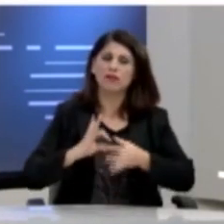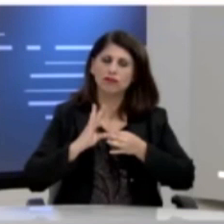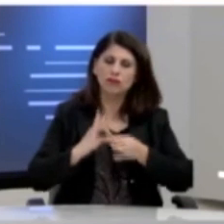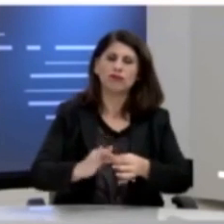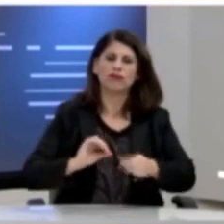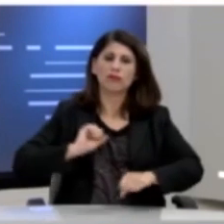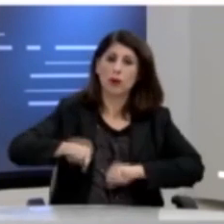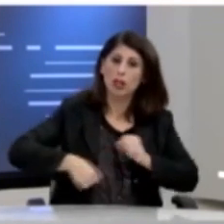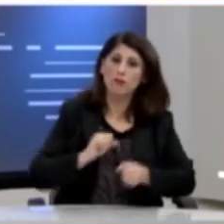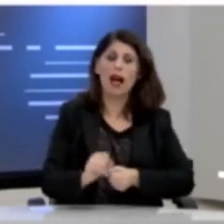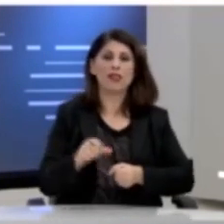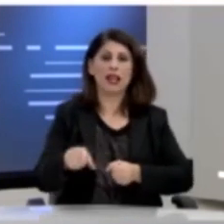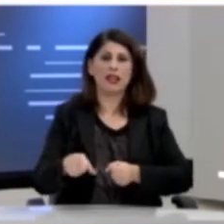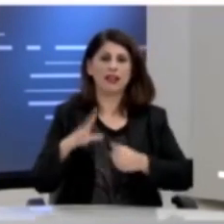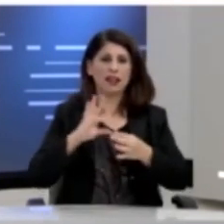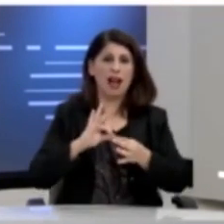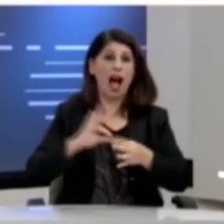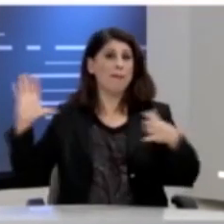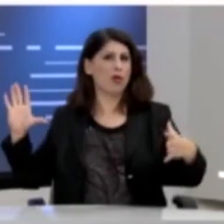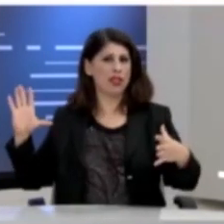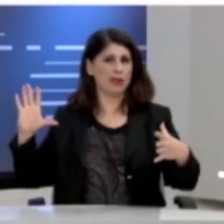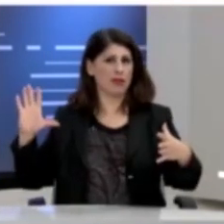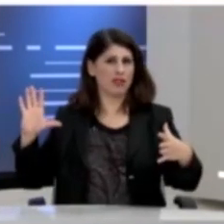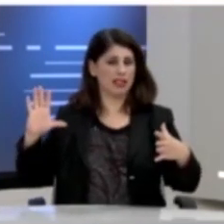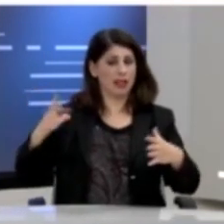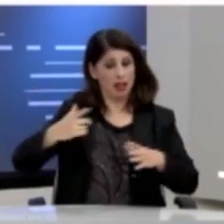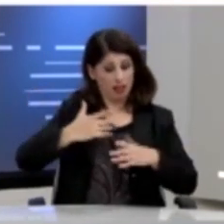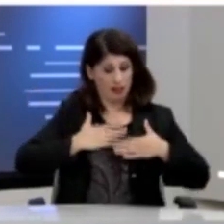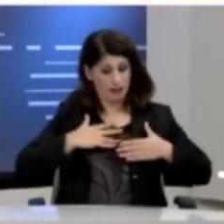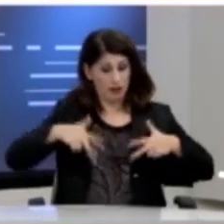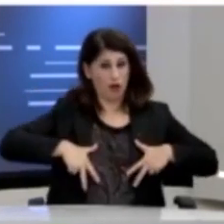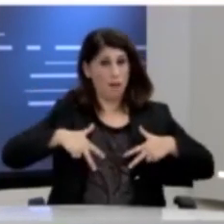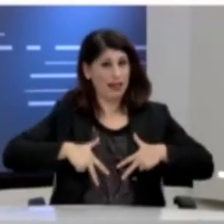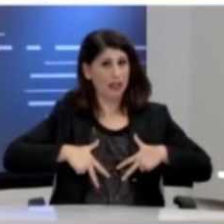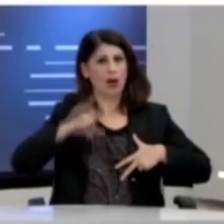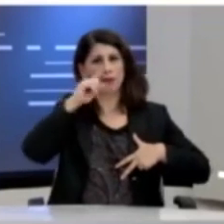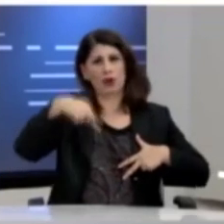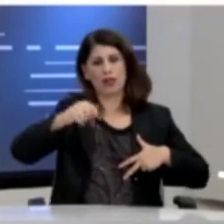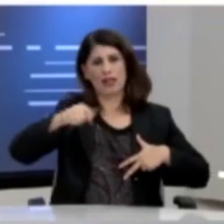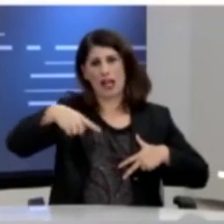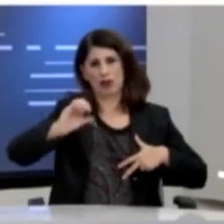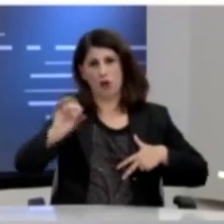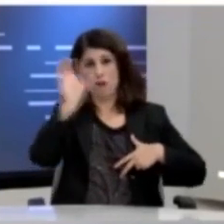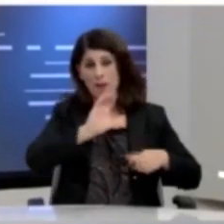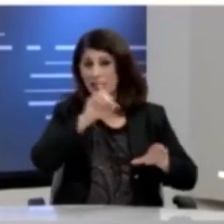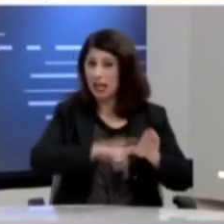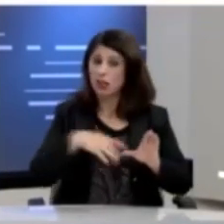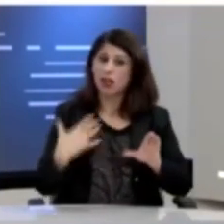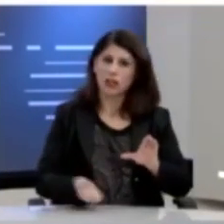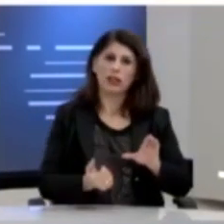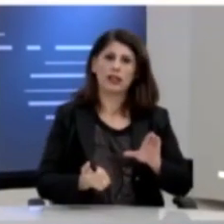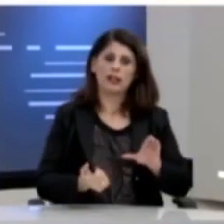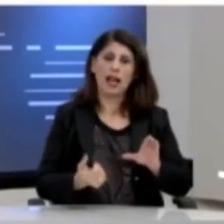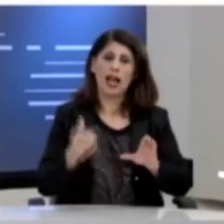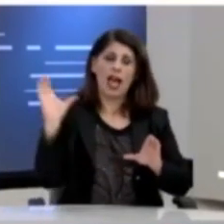συνεχίζουν την πάλη τους για την αποδέσμευση των χωρών μας από το ΝΑΤΟ. Η Ευρωπαϊκή Ένωση είναι